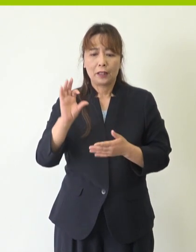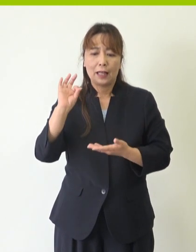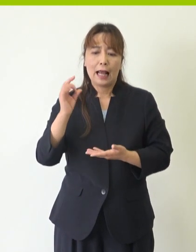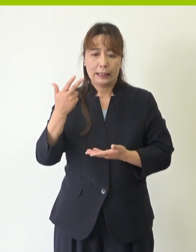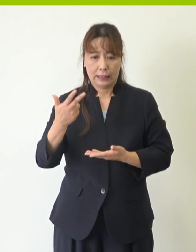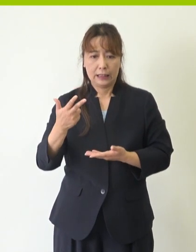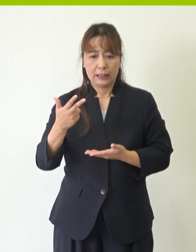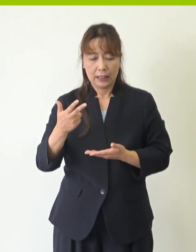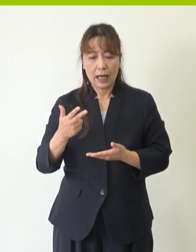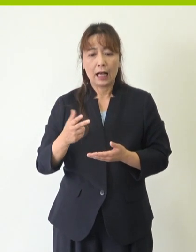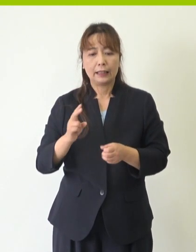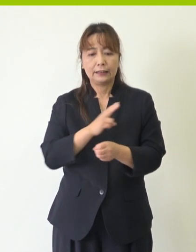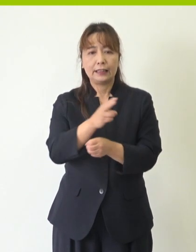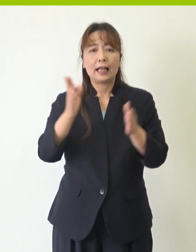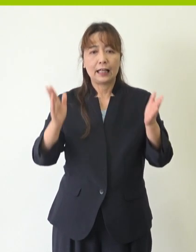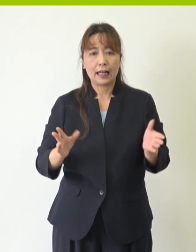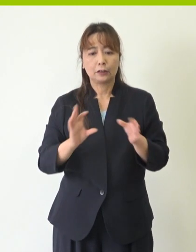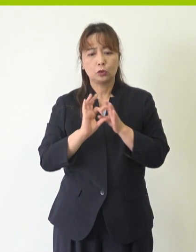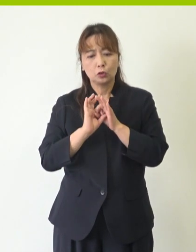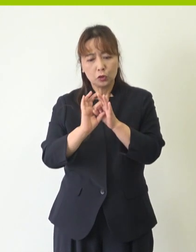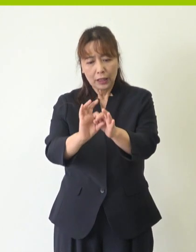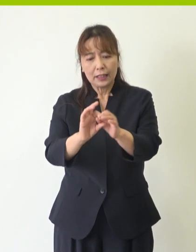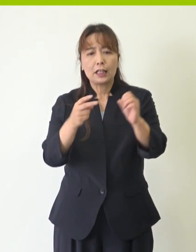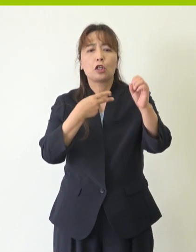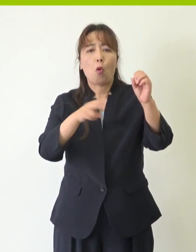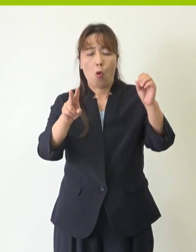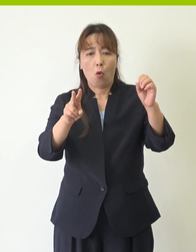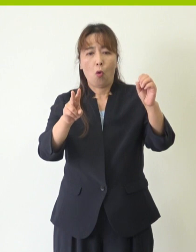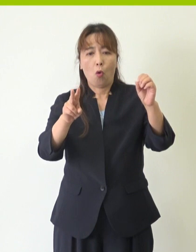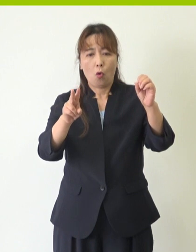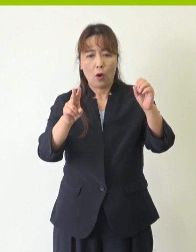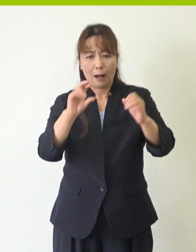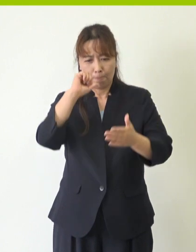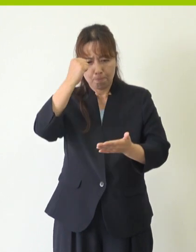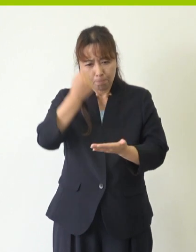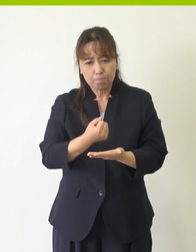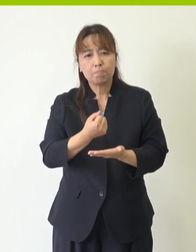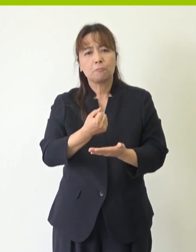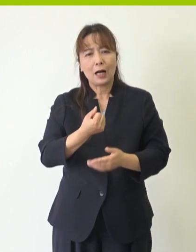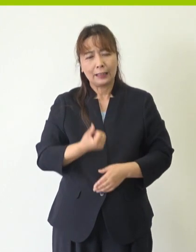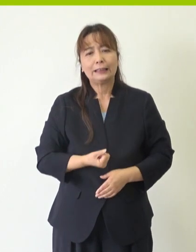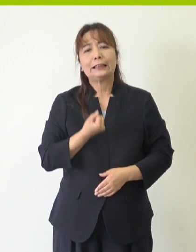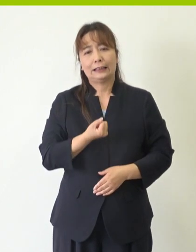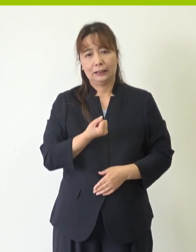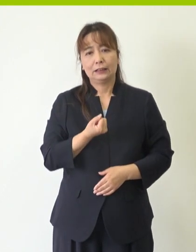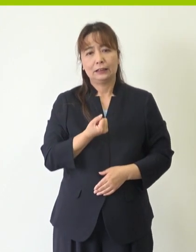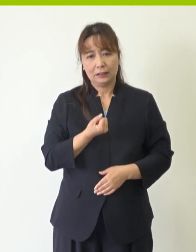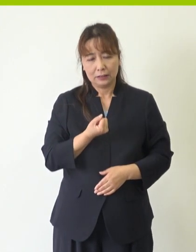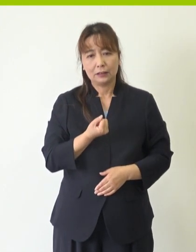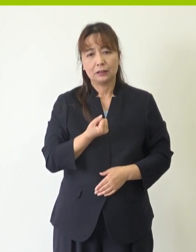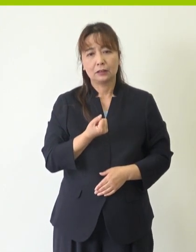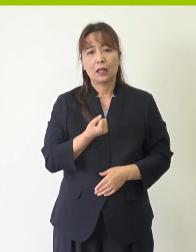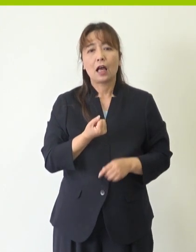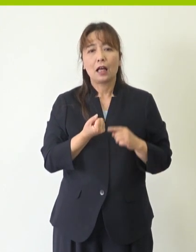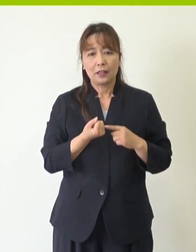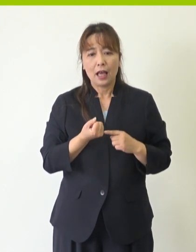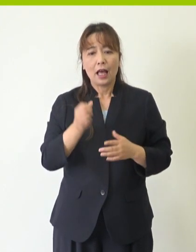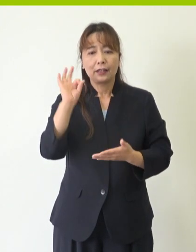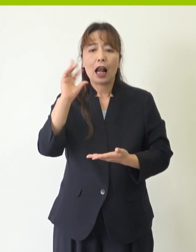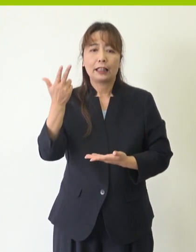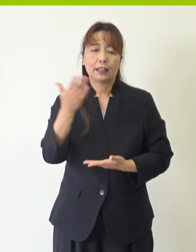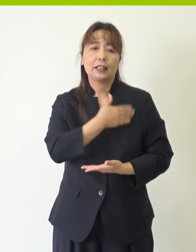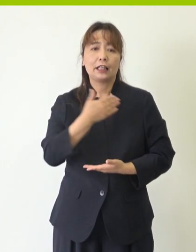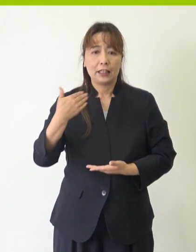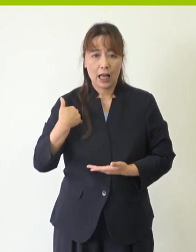で殺処分がゼロ実現できたということは大きなあの自信にもつながっておりますし絵馬鳴らしでできた